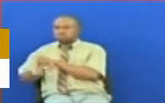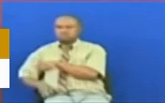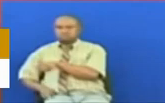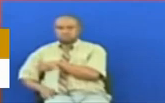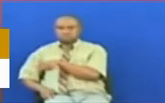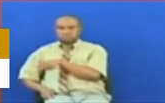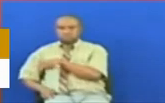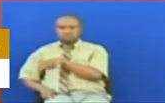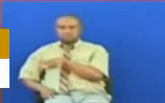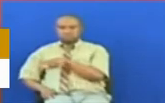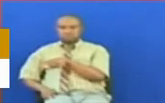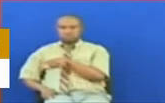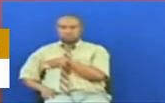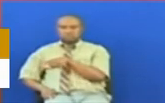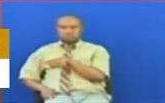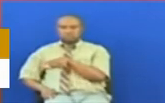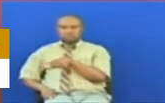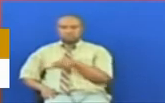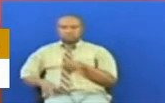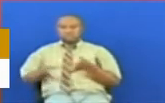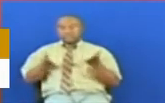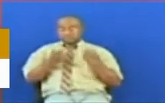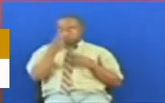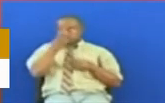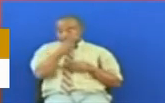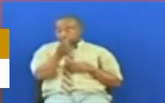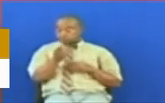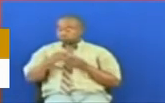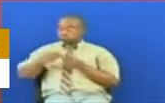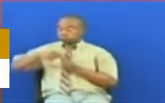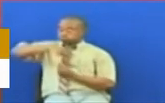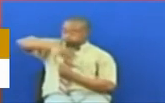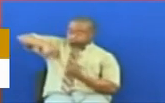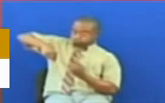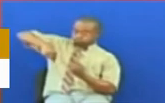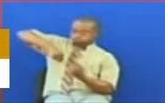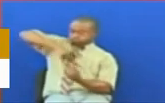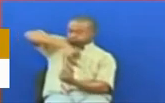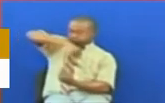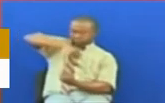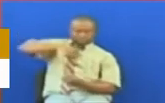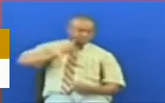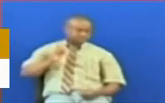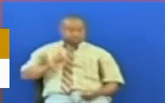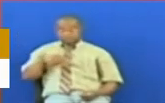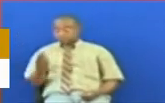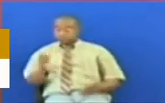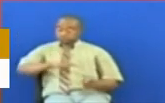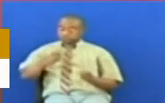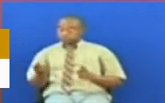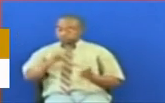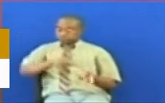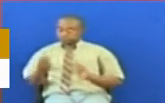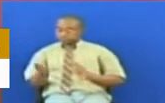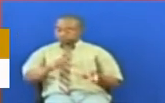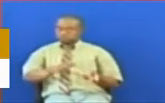kabisa. Sasa tuendeleze na mwingine, yani ile rotation kidogo inaleta ukakasi. Kwa hivyo mimi nashauri mheshimiwa